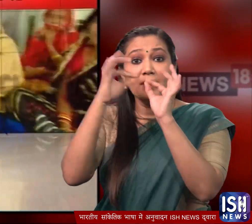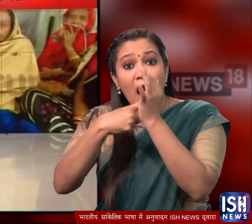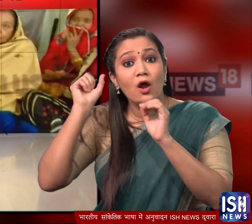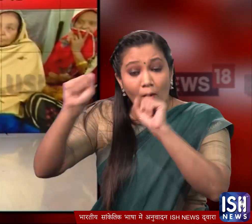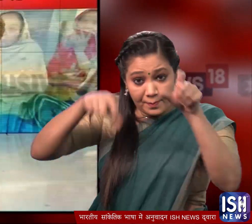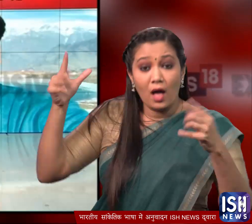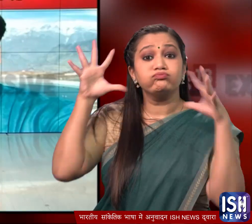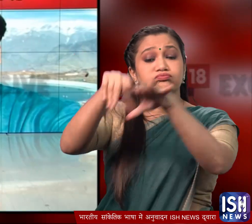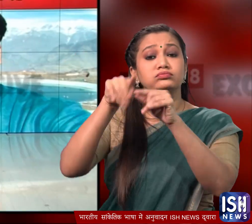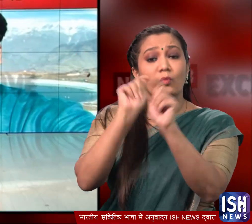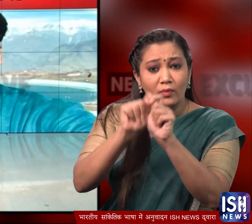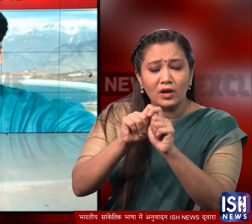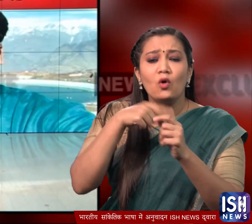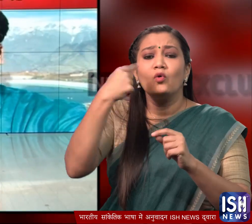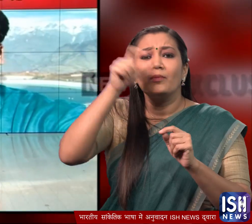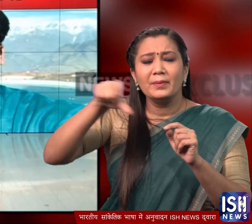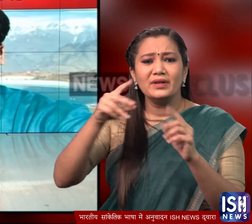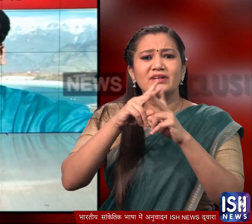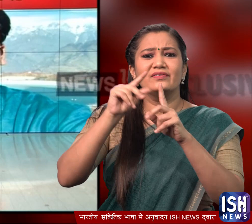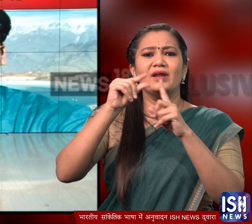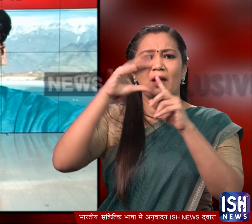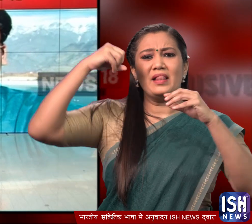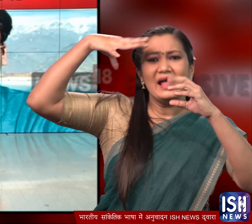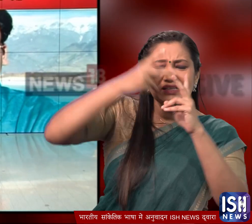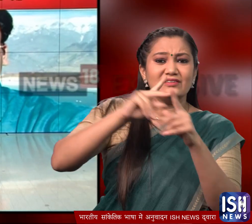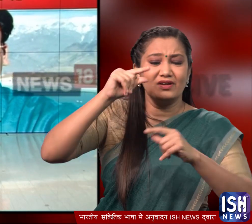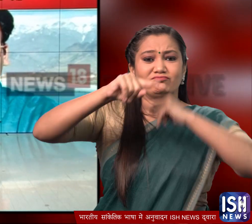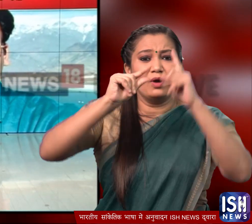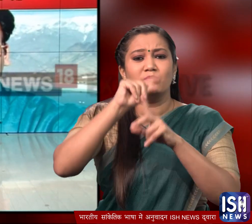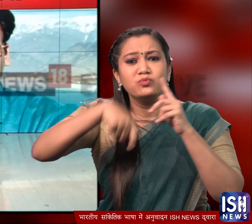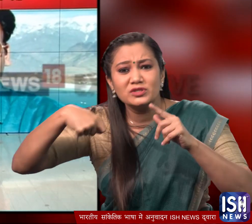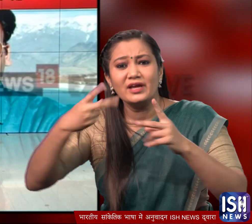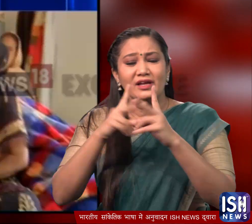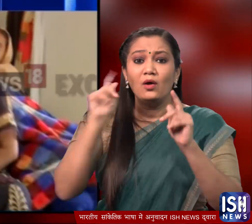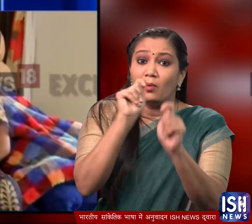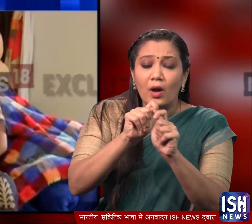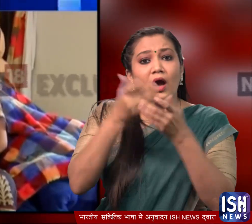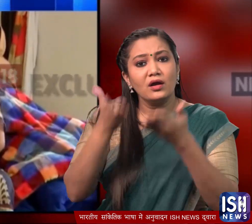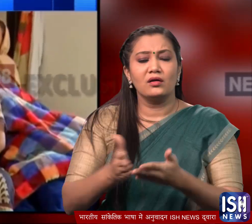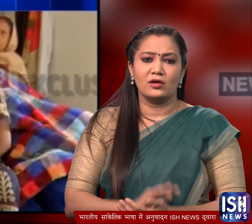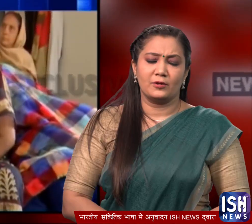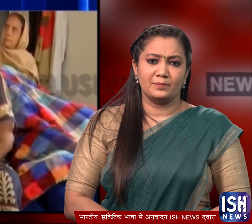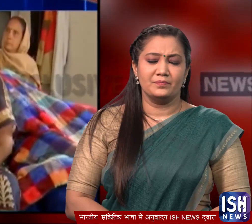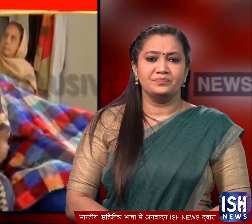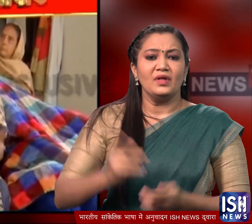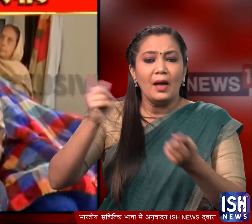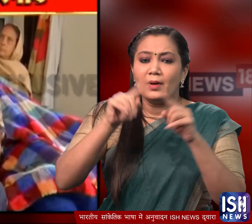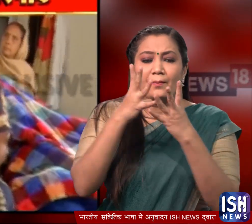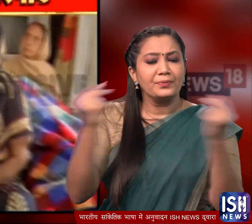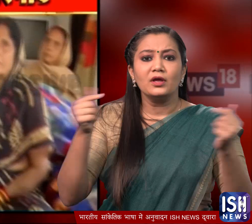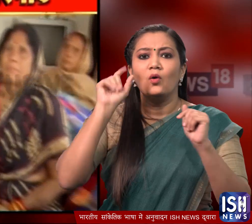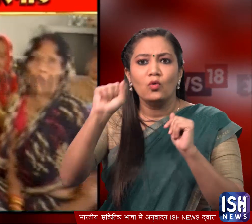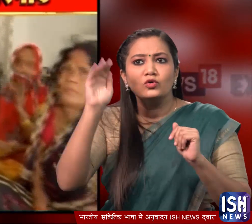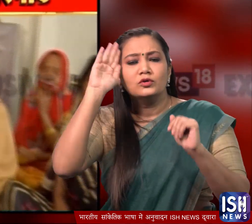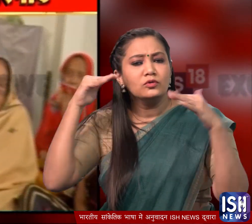भी कई लोग लापता हैं। इनमें ज्यादातर वो लोग हैं जो अलग अलग पावर प्रोजेक्ट से जुड़े थे। लेकिन हादसे के बाद से